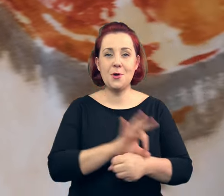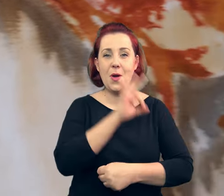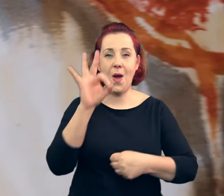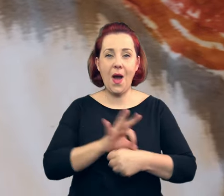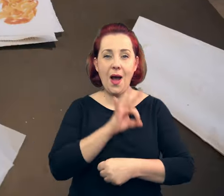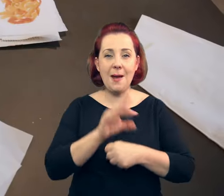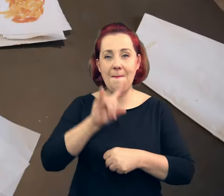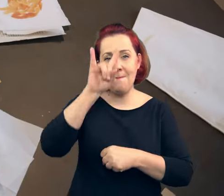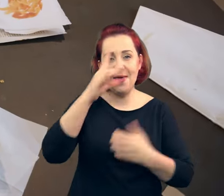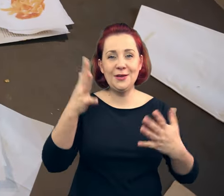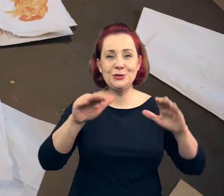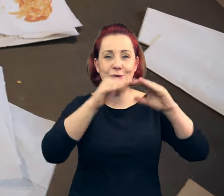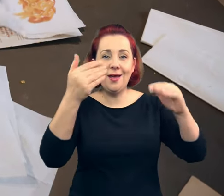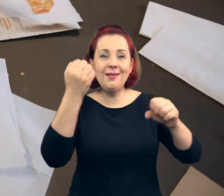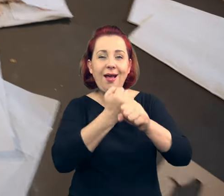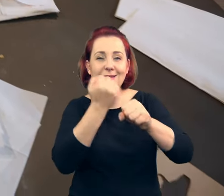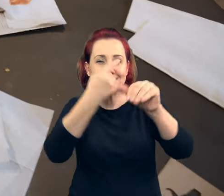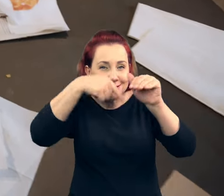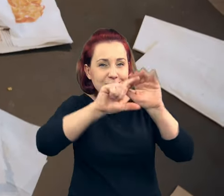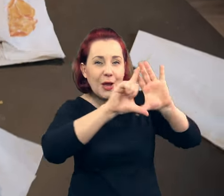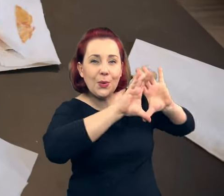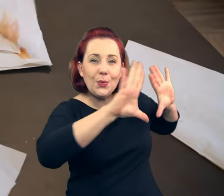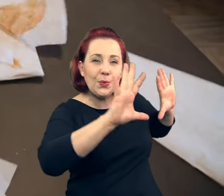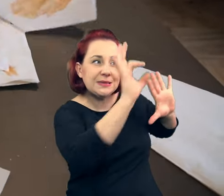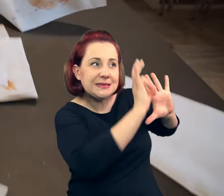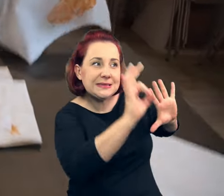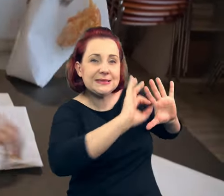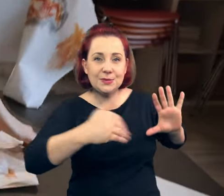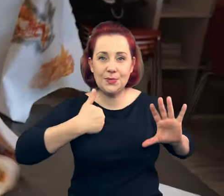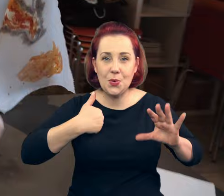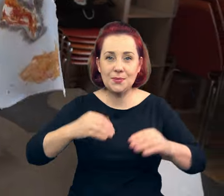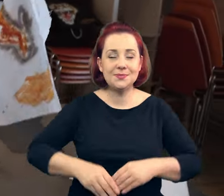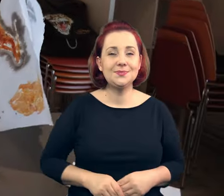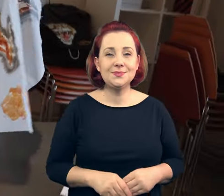i zrobiliśmy projekt byka jaskiniowego.